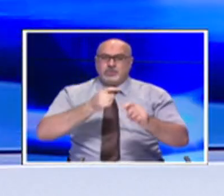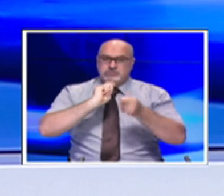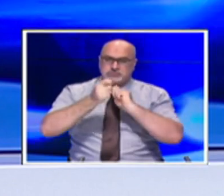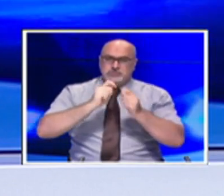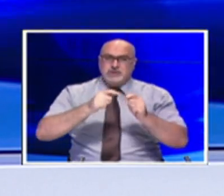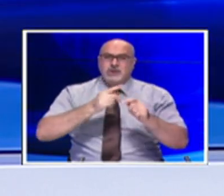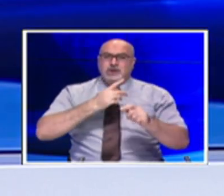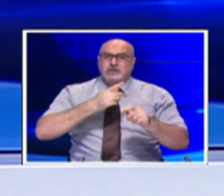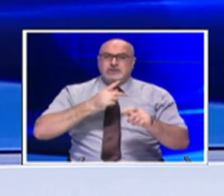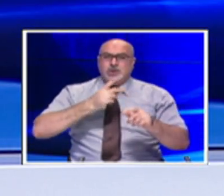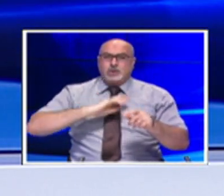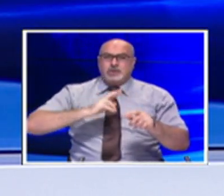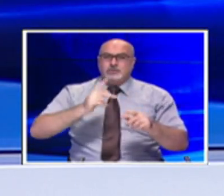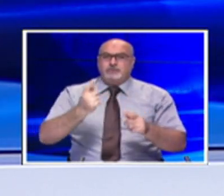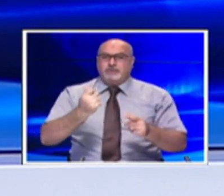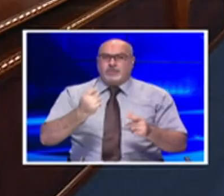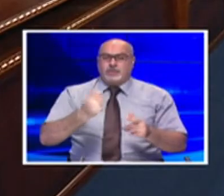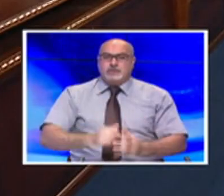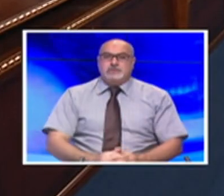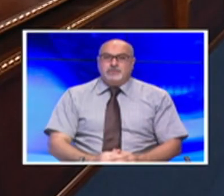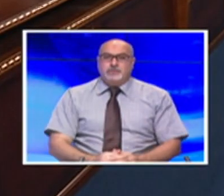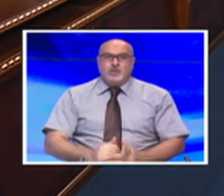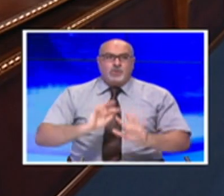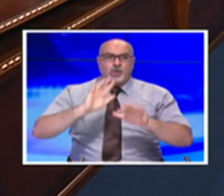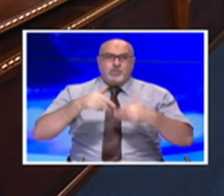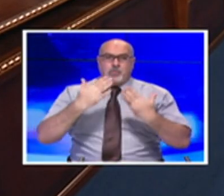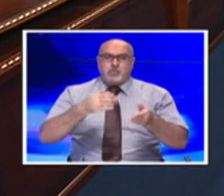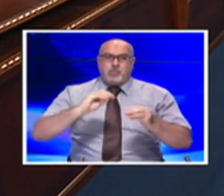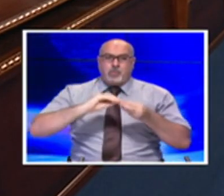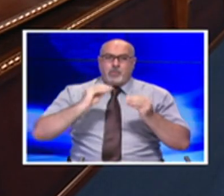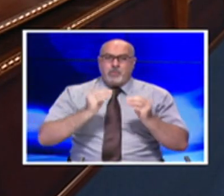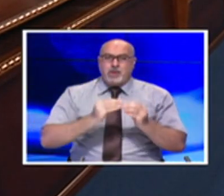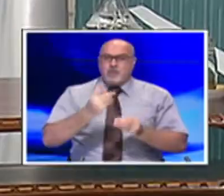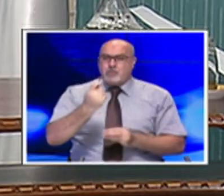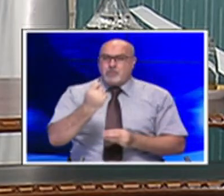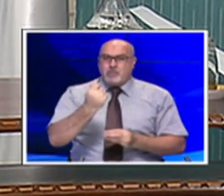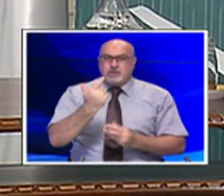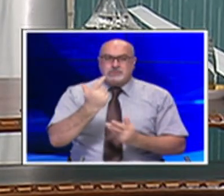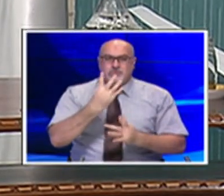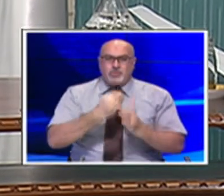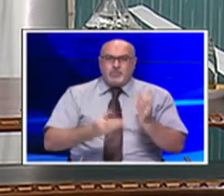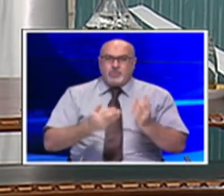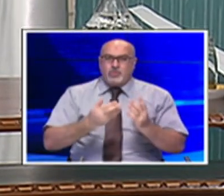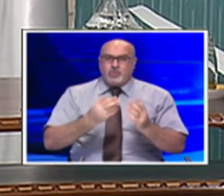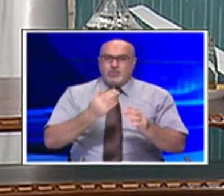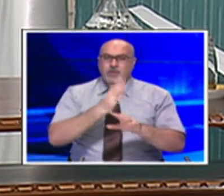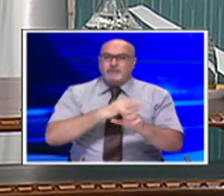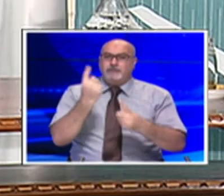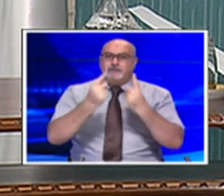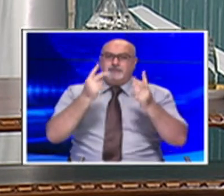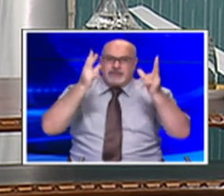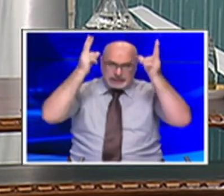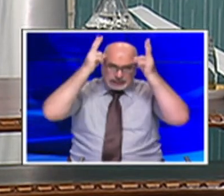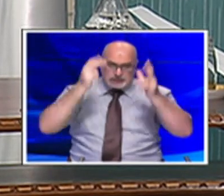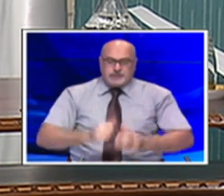الأوضاع الأمنية والمالية في البلاد عقب أزمة ندرة السيولة التي سادت أياما قليلة قبيل